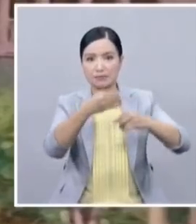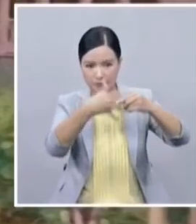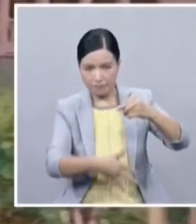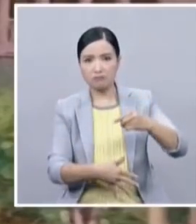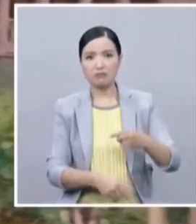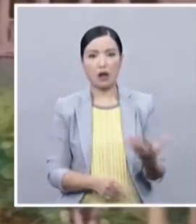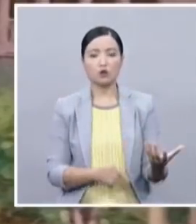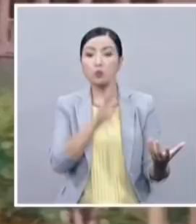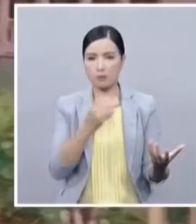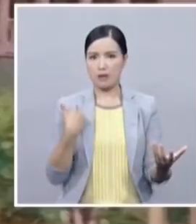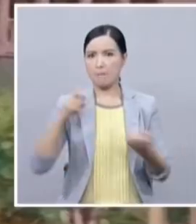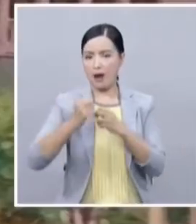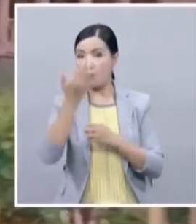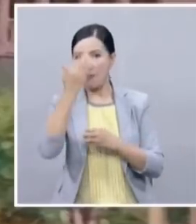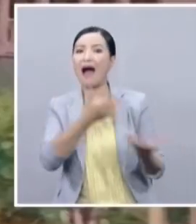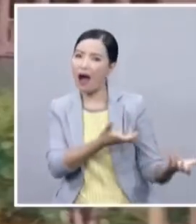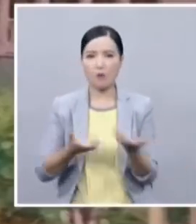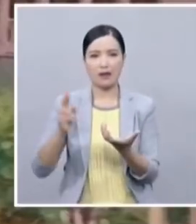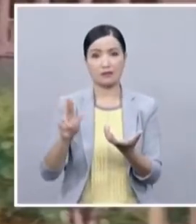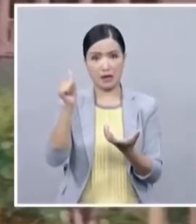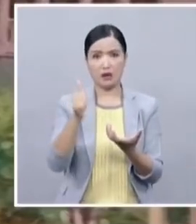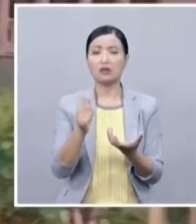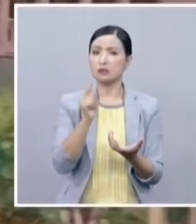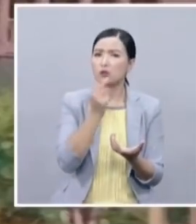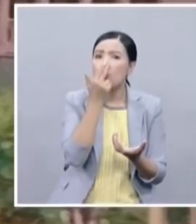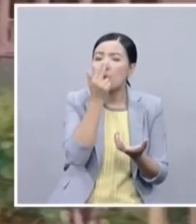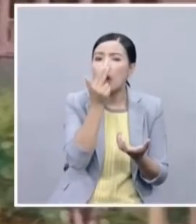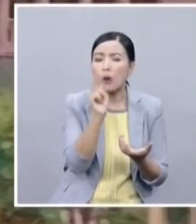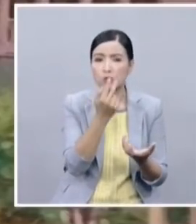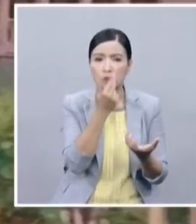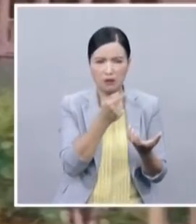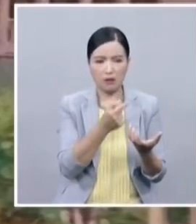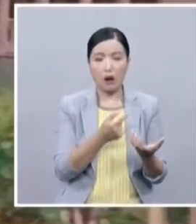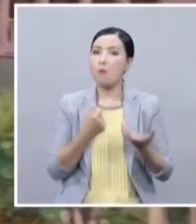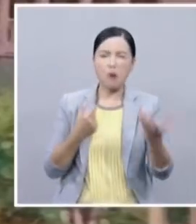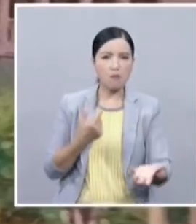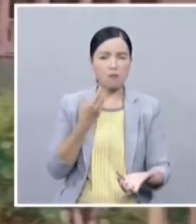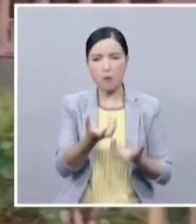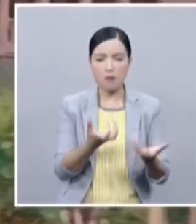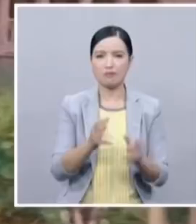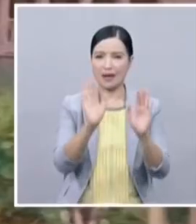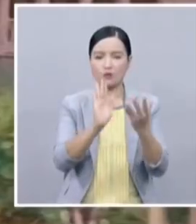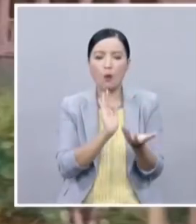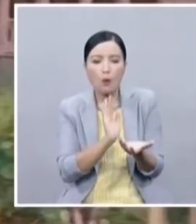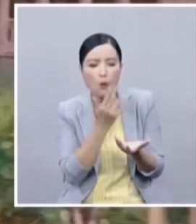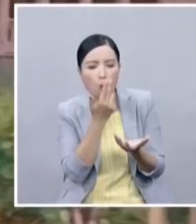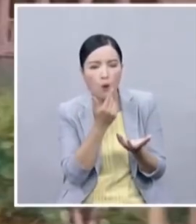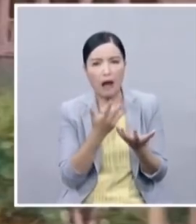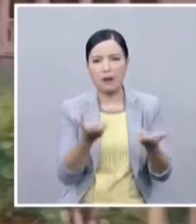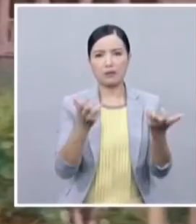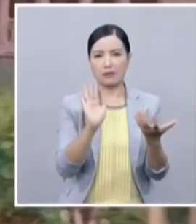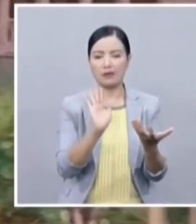สียก็พังนั่นต้องระวังหน่อยในการใช้สิ่งของเหล่านี้บางทีมันบอบบางนะโยนโครมๆมันไม่ได้นะครับมันพังกันหม